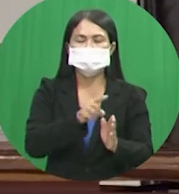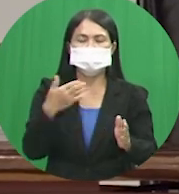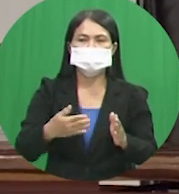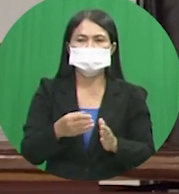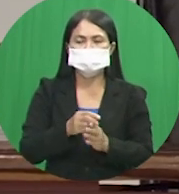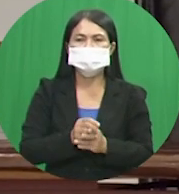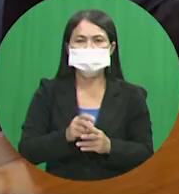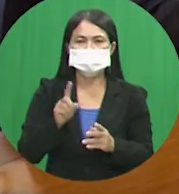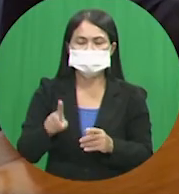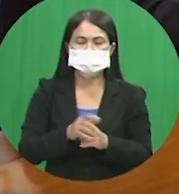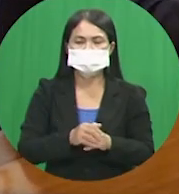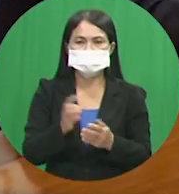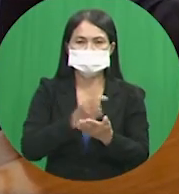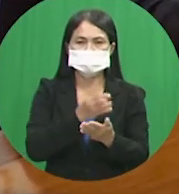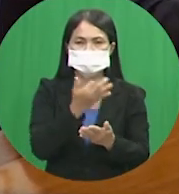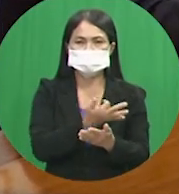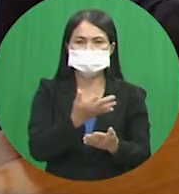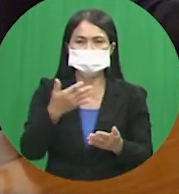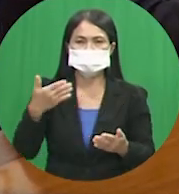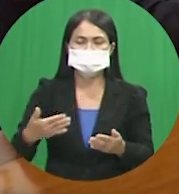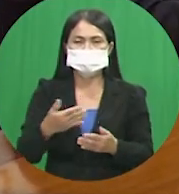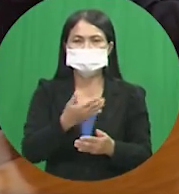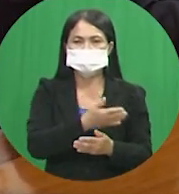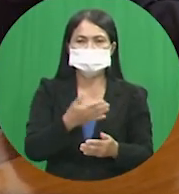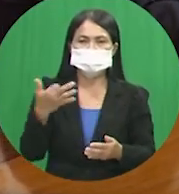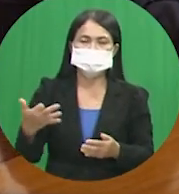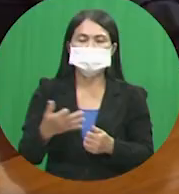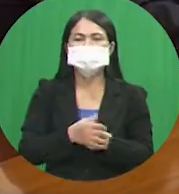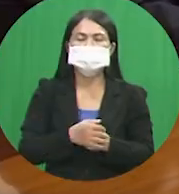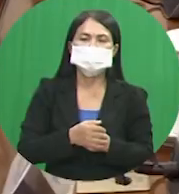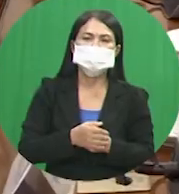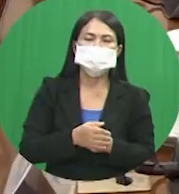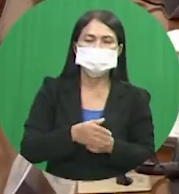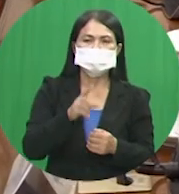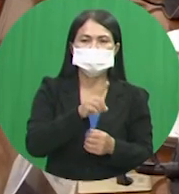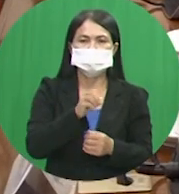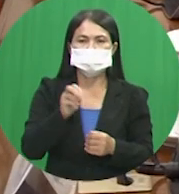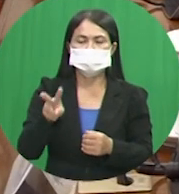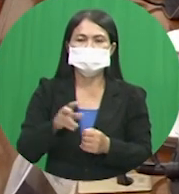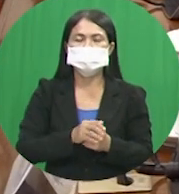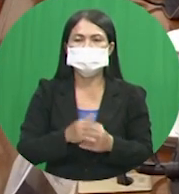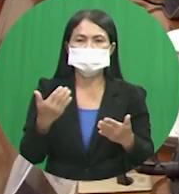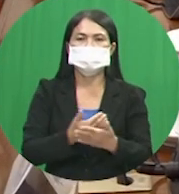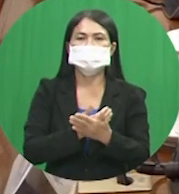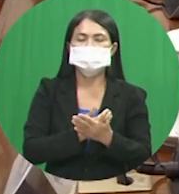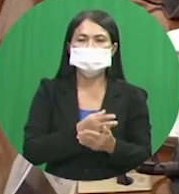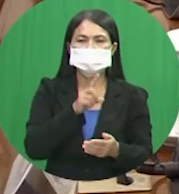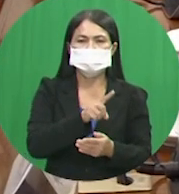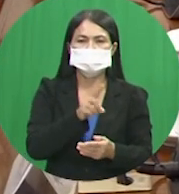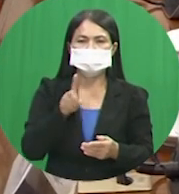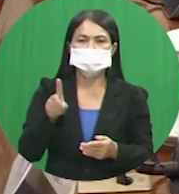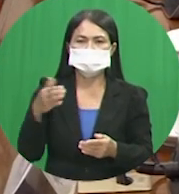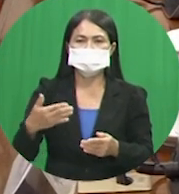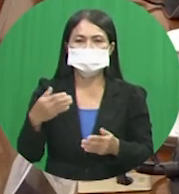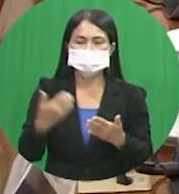1មាត្រា89មាត្រា98មាត្រា102ថ្មីមាត្រា